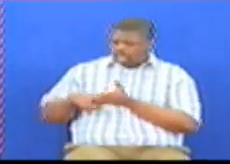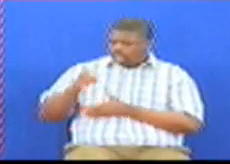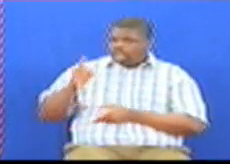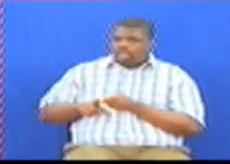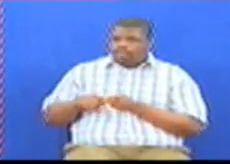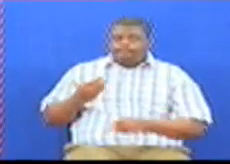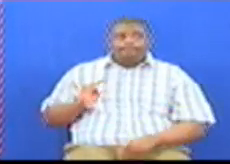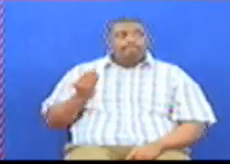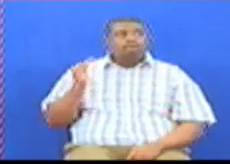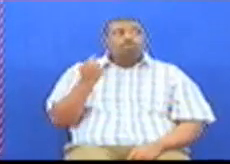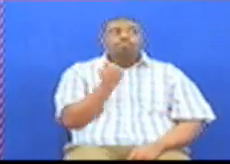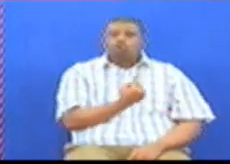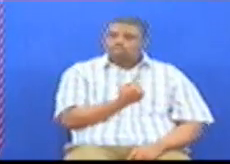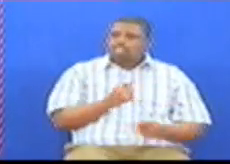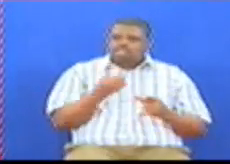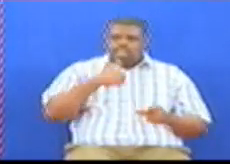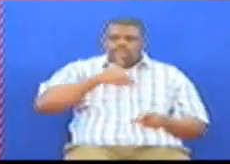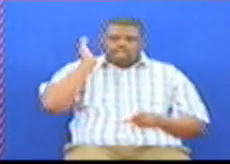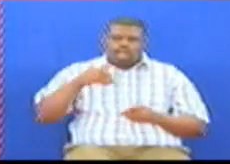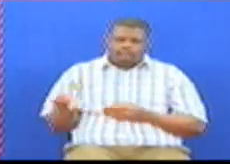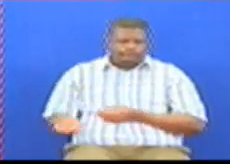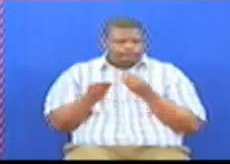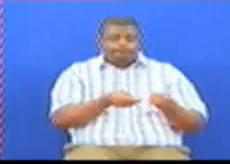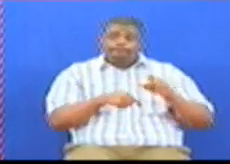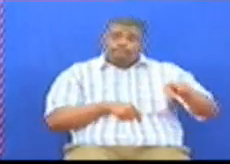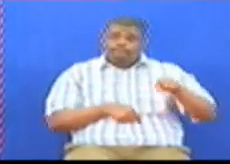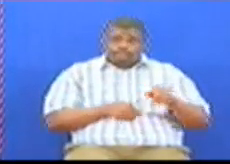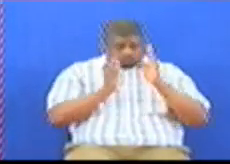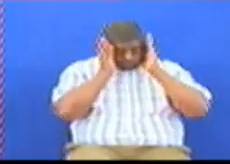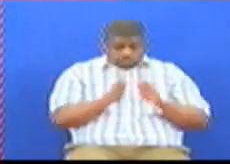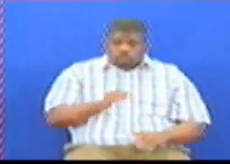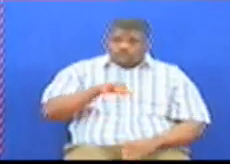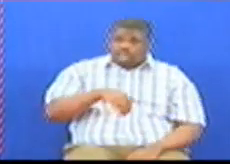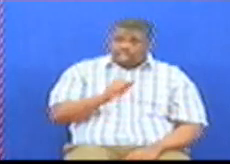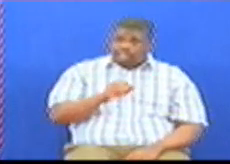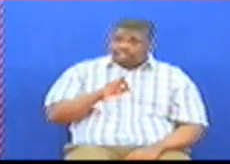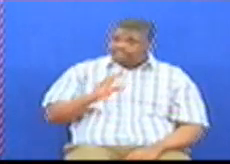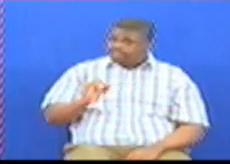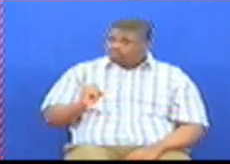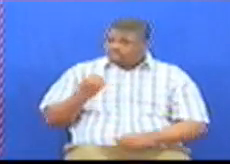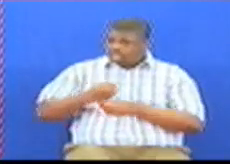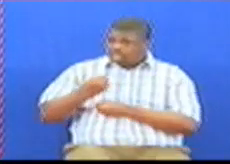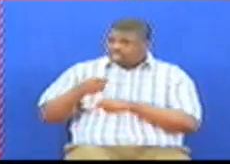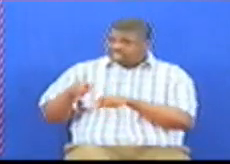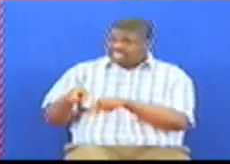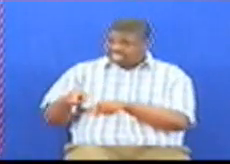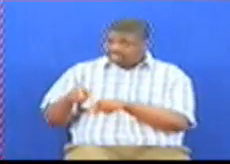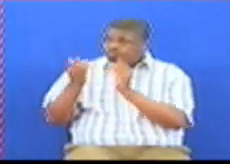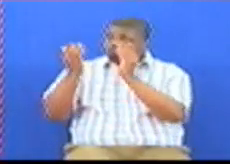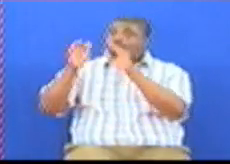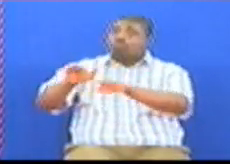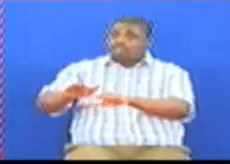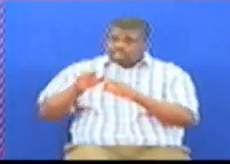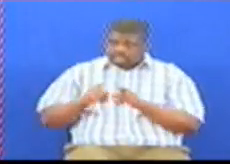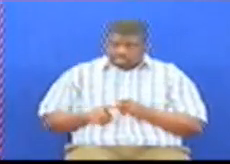karibu bilioni 1 serikali imeleta pale. Kwa hiyo Mheshimiwa Jafo, kwa kazi nzuri unayofanya, Mungu atakubariki na